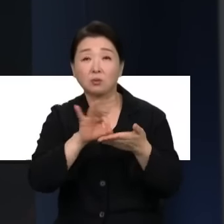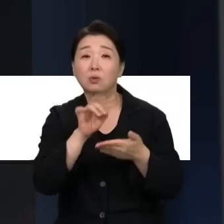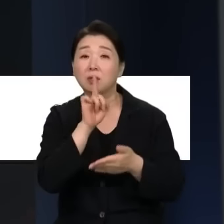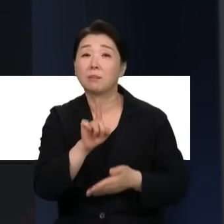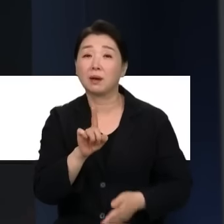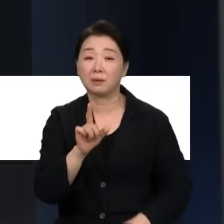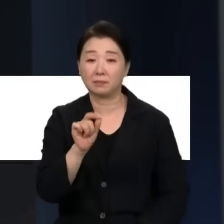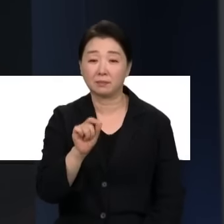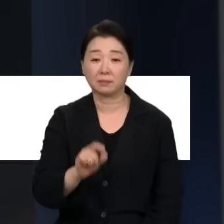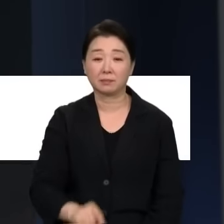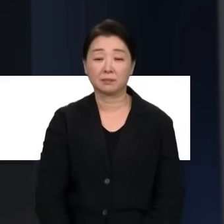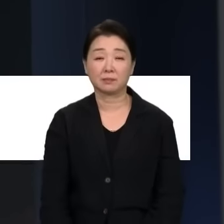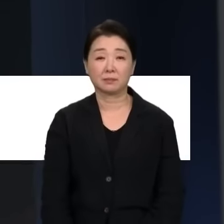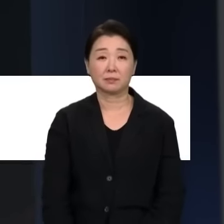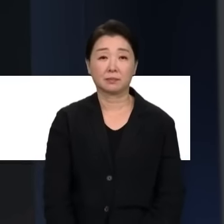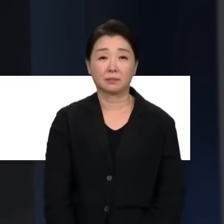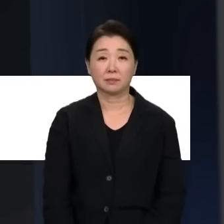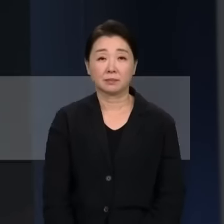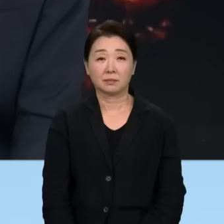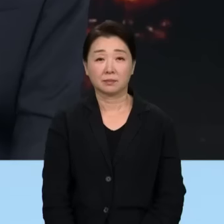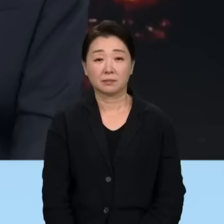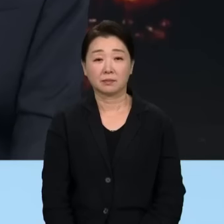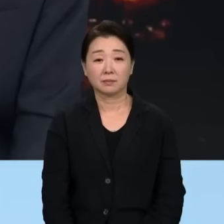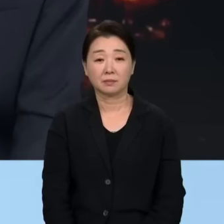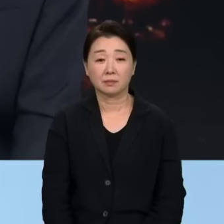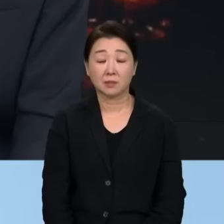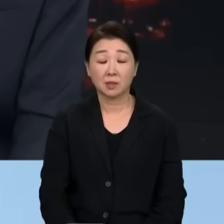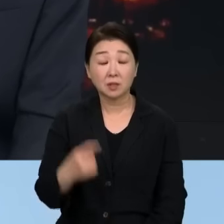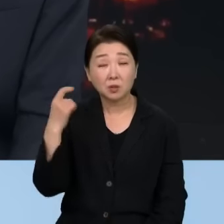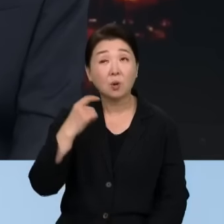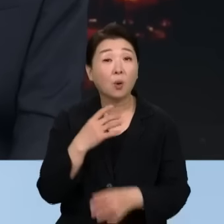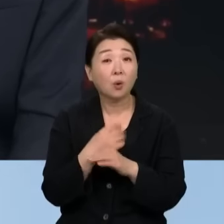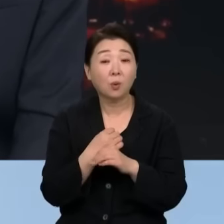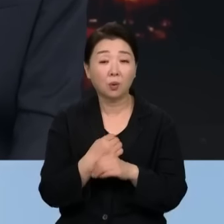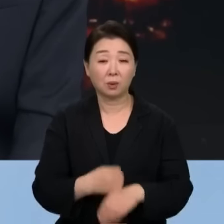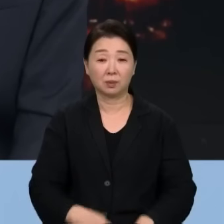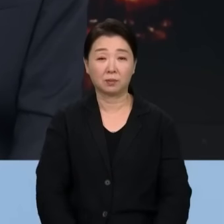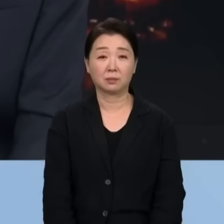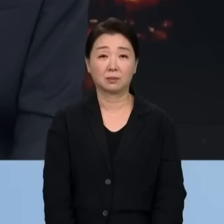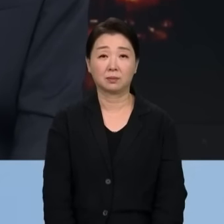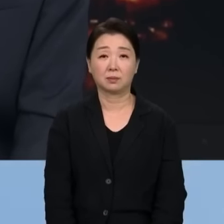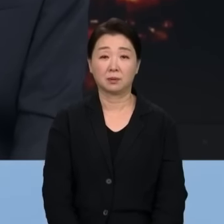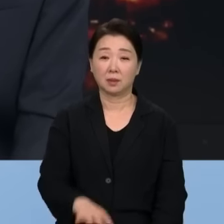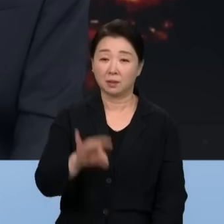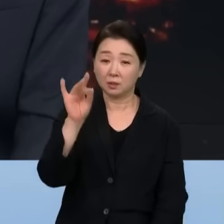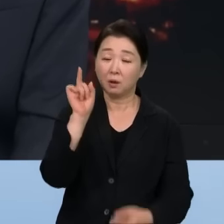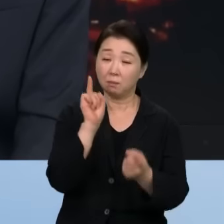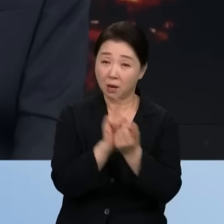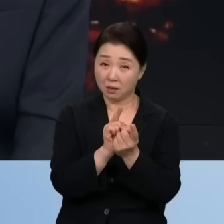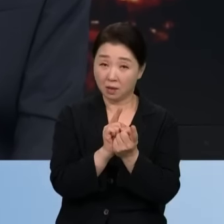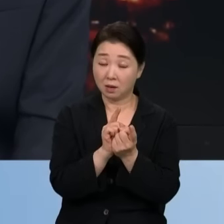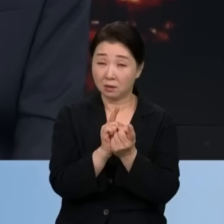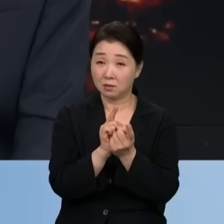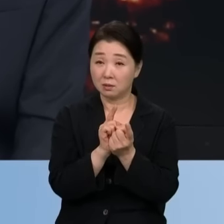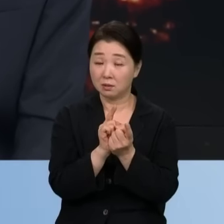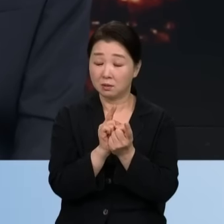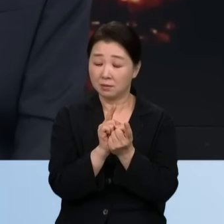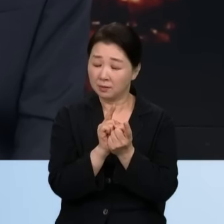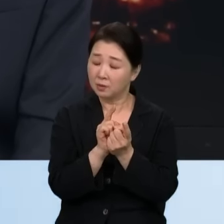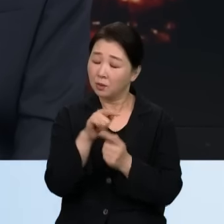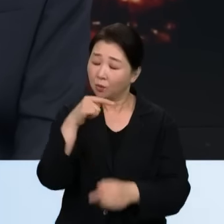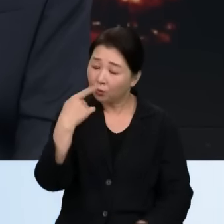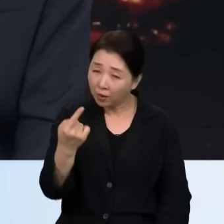취지로 제가 또 듣기도 했습니다 그 얘기를 들으셨던게 언제세요 그 처음 만나고 얼마 지나지 않았을